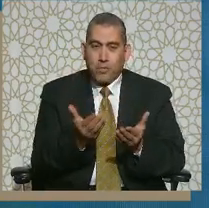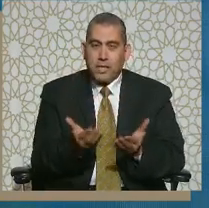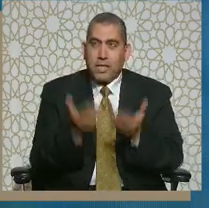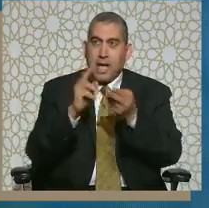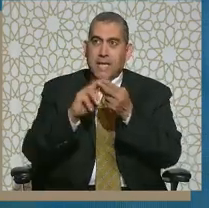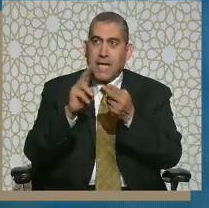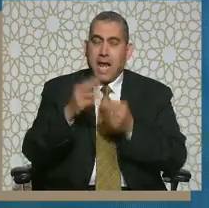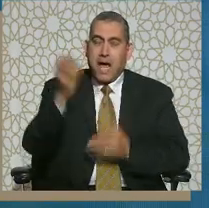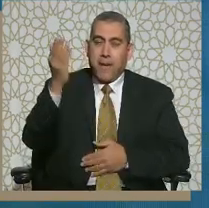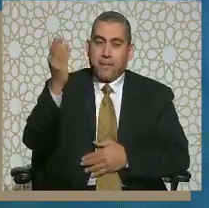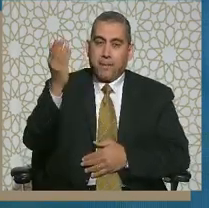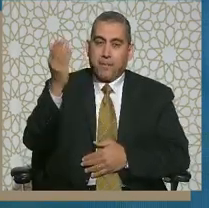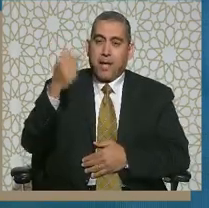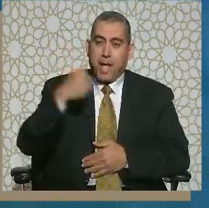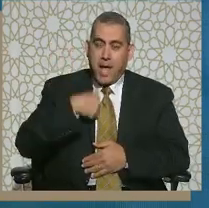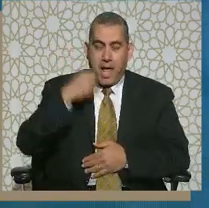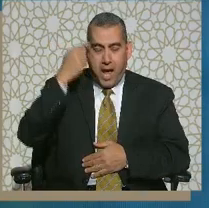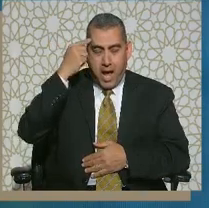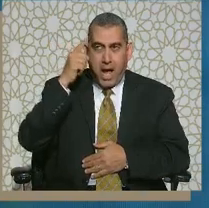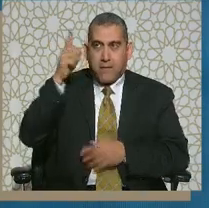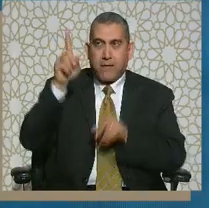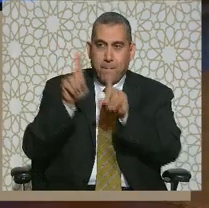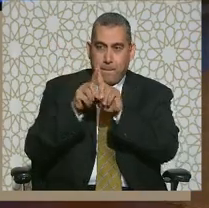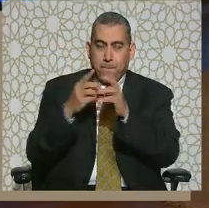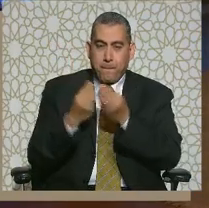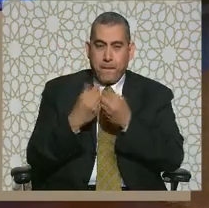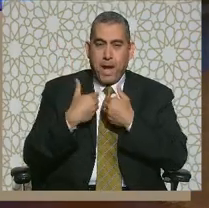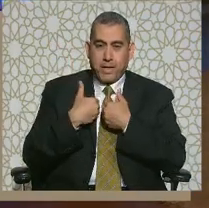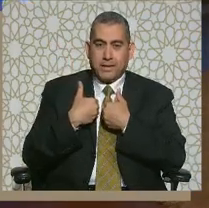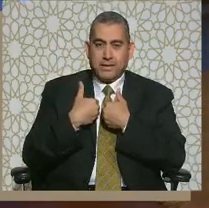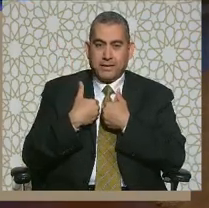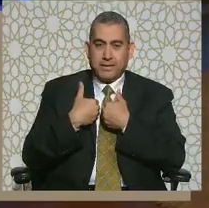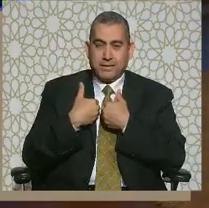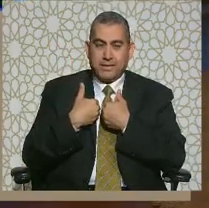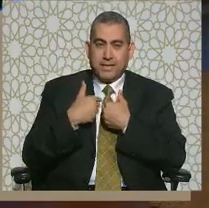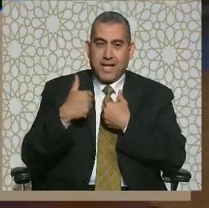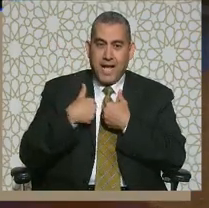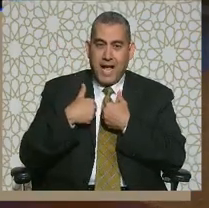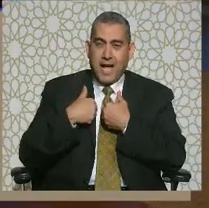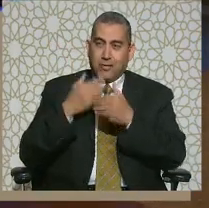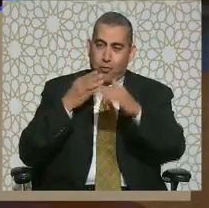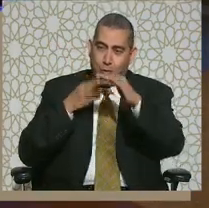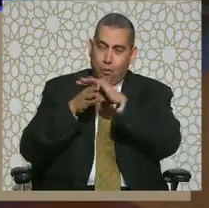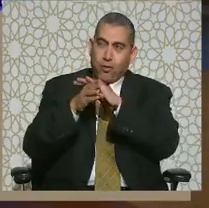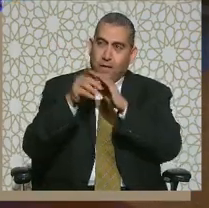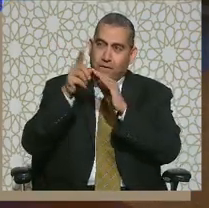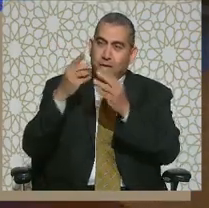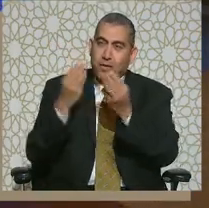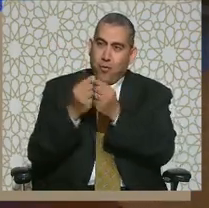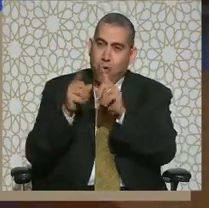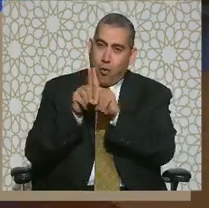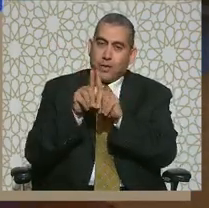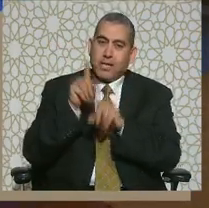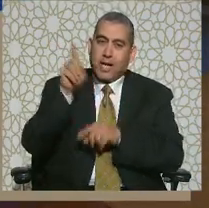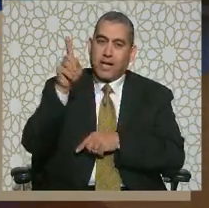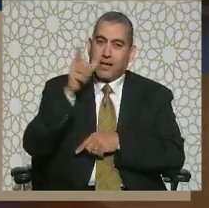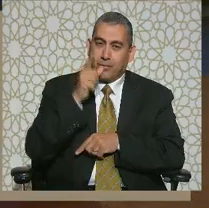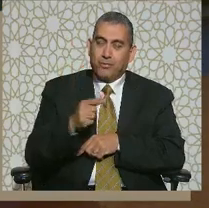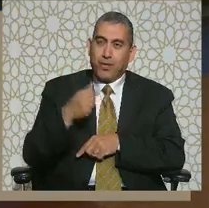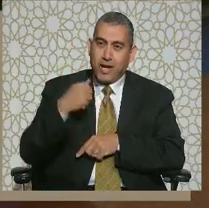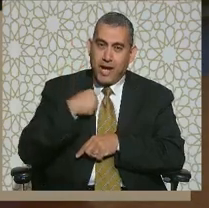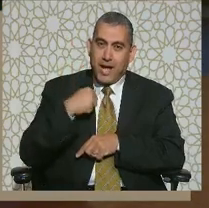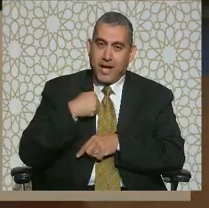سلام اني اعلم انك معي واني قد دخلت في انسك واني